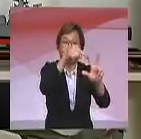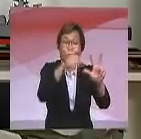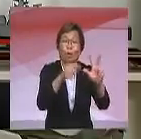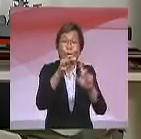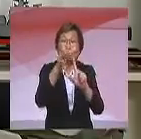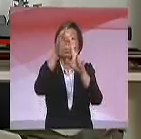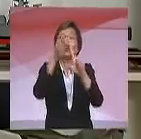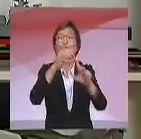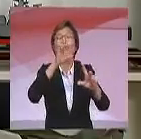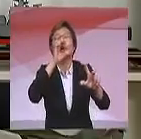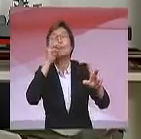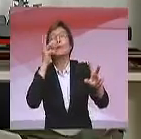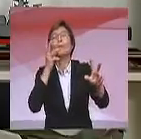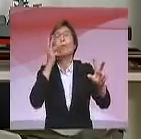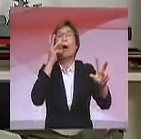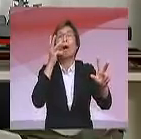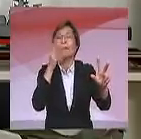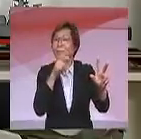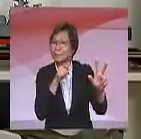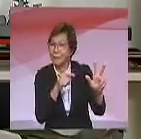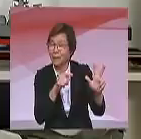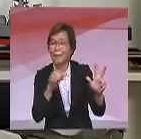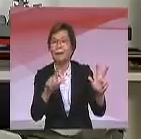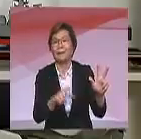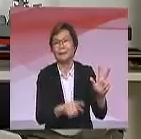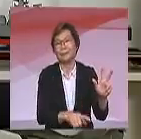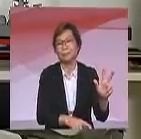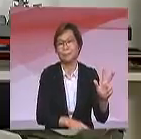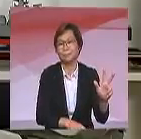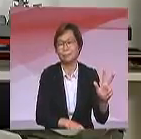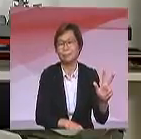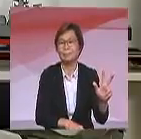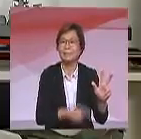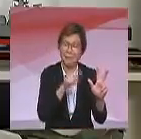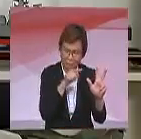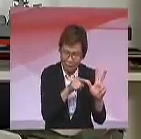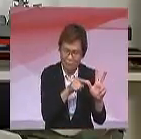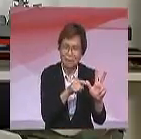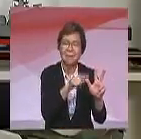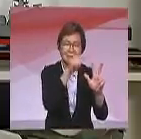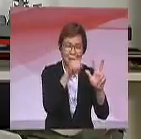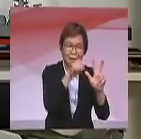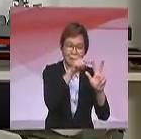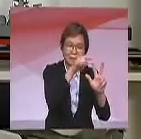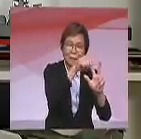minuman keras yang merupakan jualan utama. Jualan lain itu adalah sampingan. Jadi yang ini masih di dalam